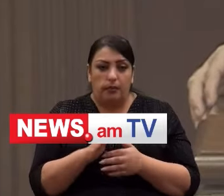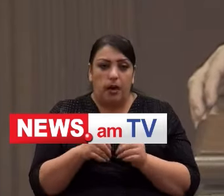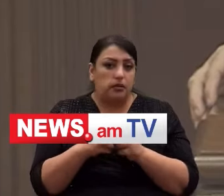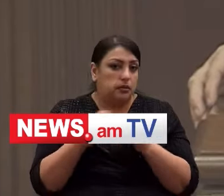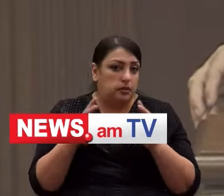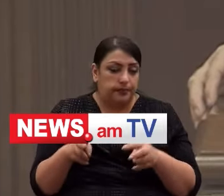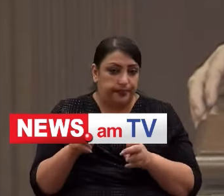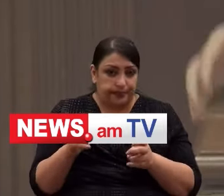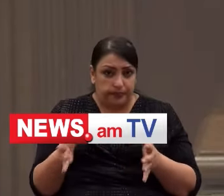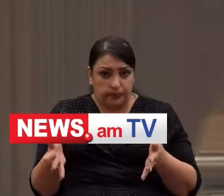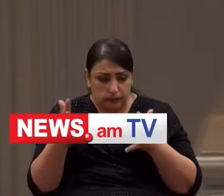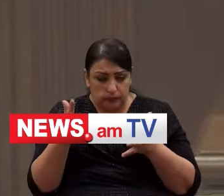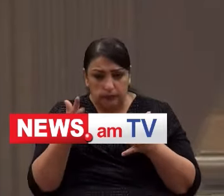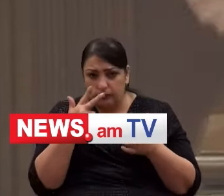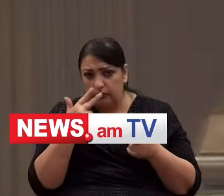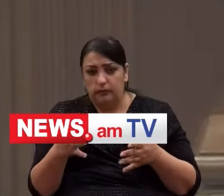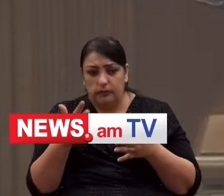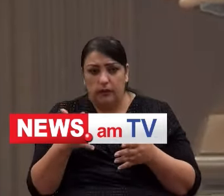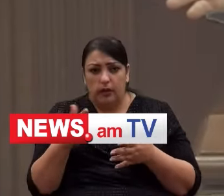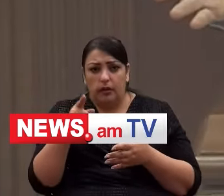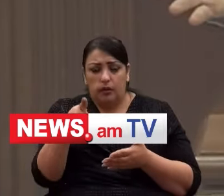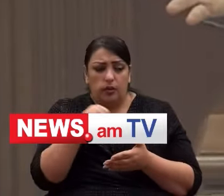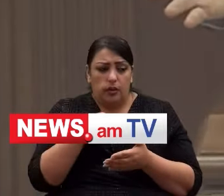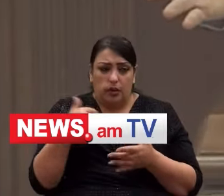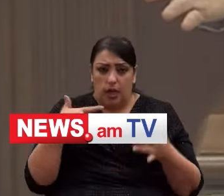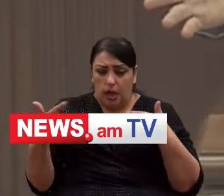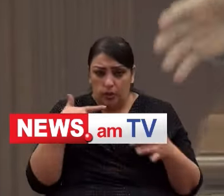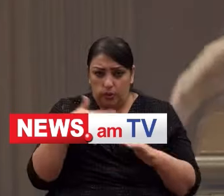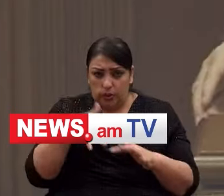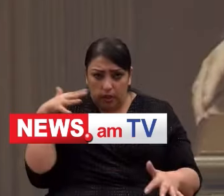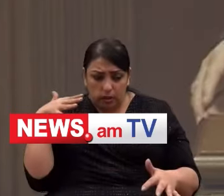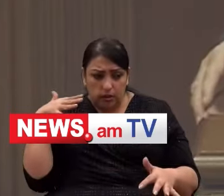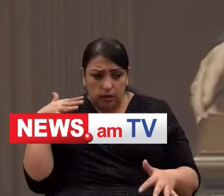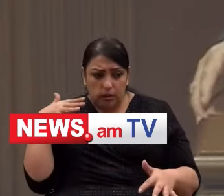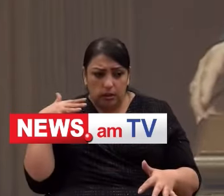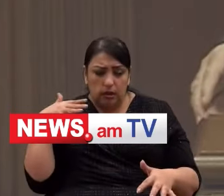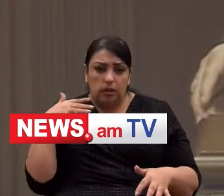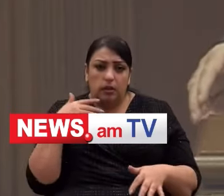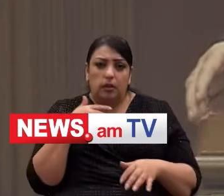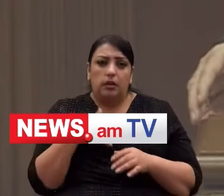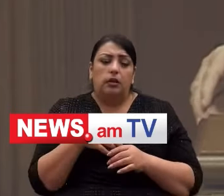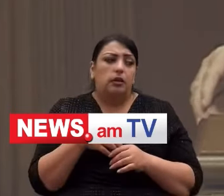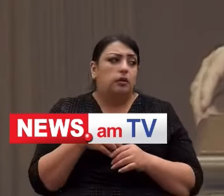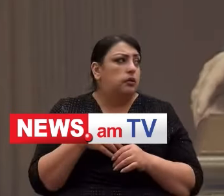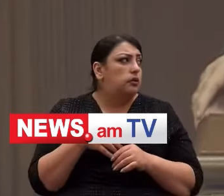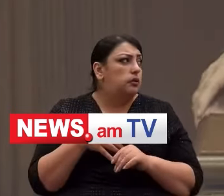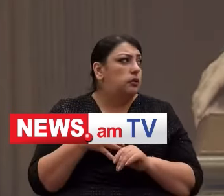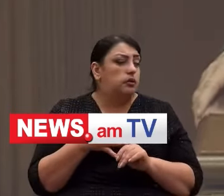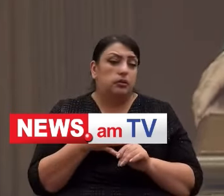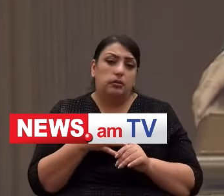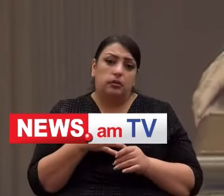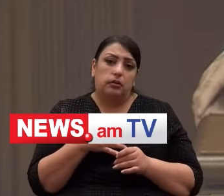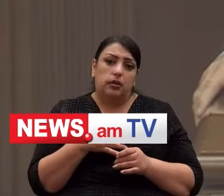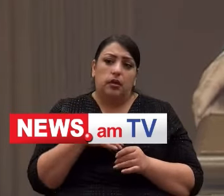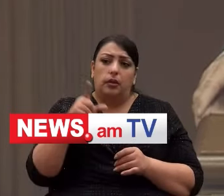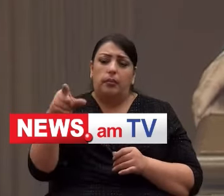հասարակ էպիզոդ։ Դուք էստեղ ելույթ եք ունենում, եւ ինչ-որ մեկը, ես չգիտեմ ով էր, ռեպլիկա